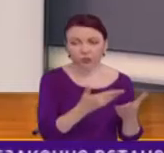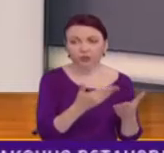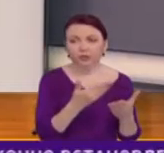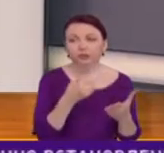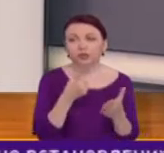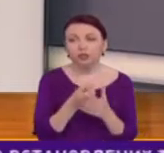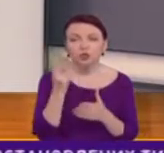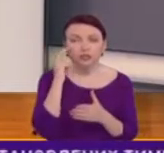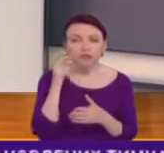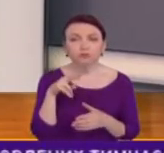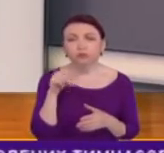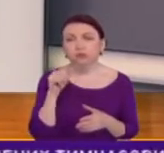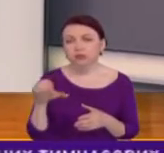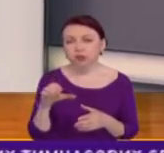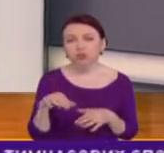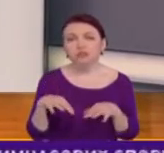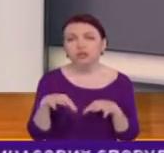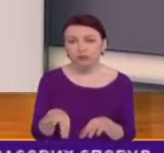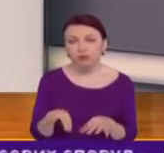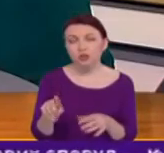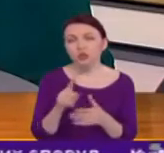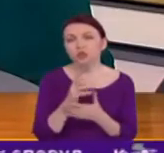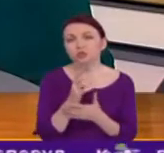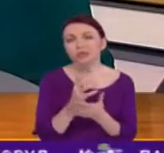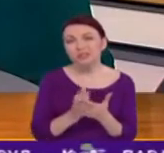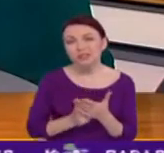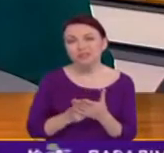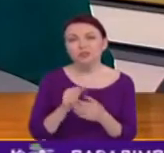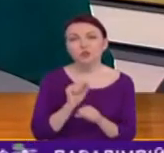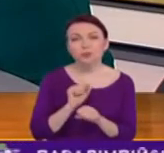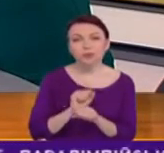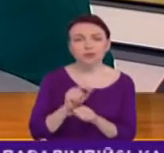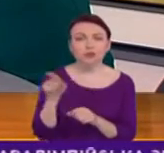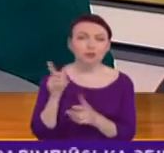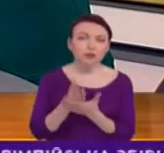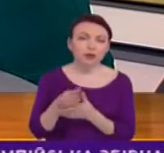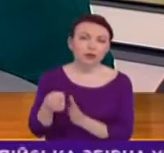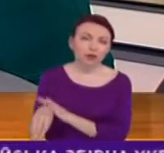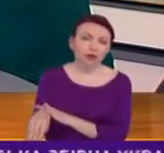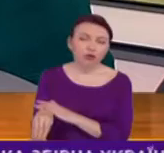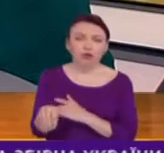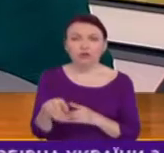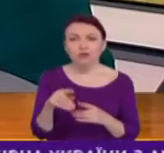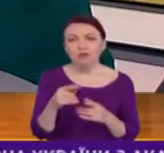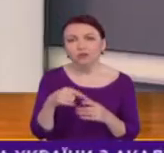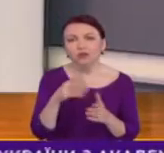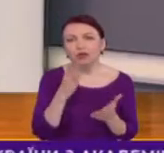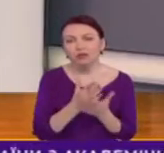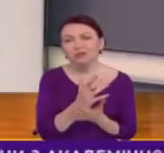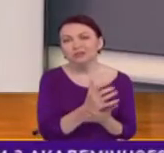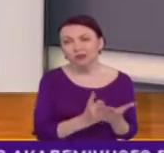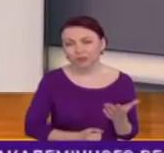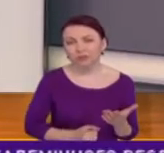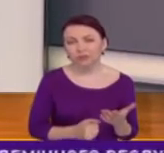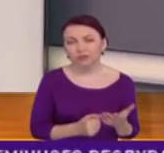Київпостранса, щоб ті резервні зупинки, які у них є в їхньому комунальному підприємстві на